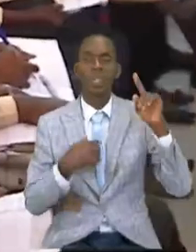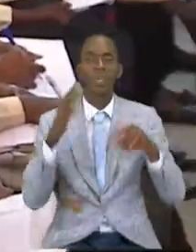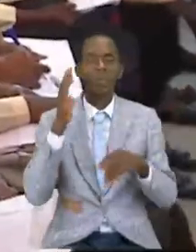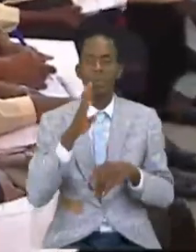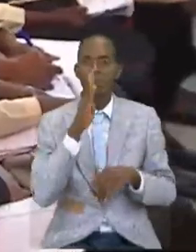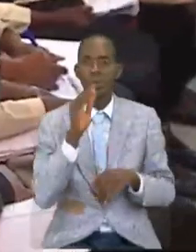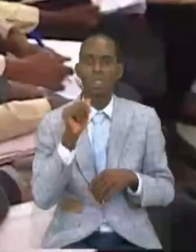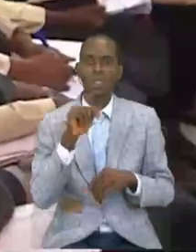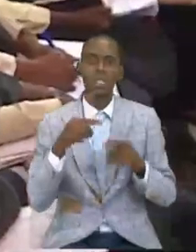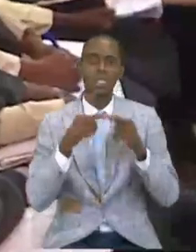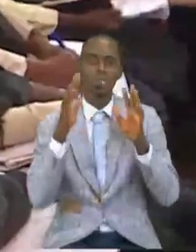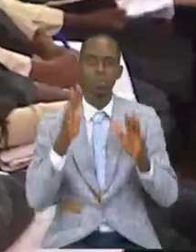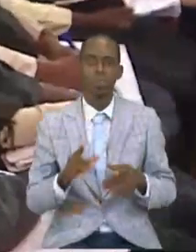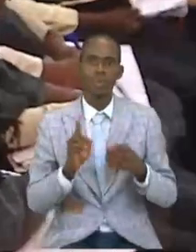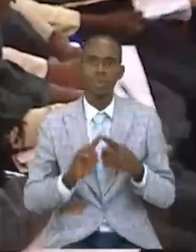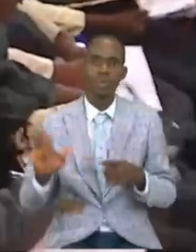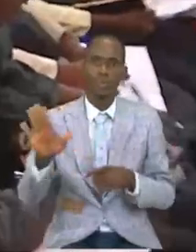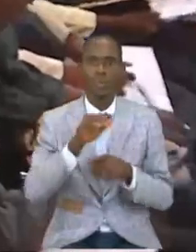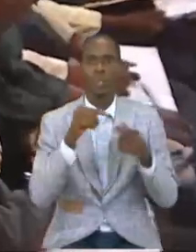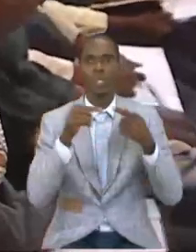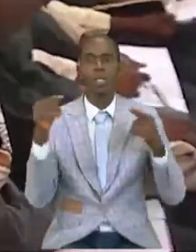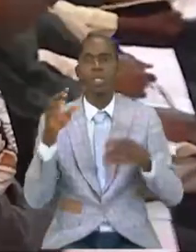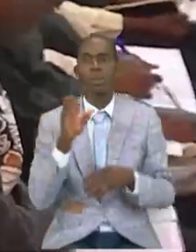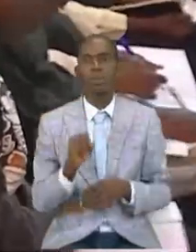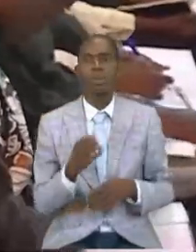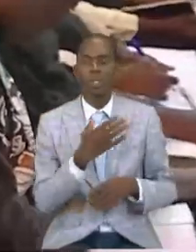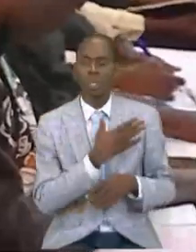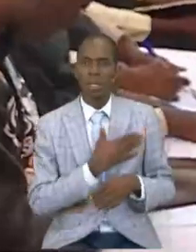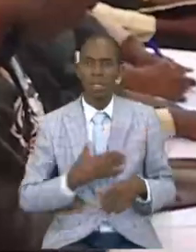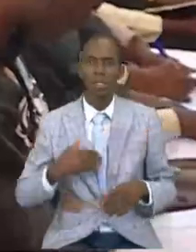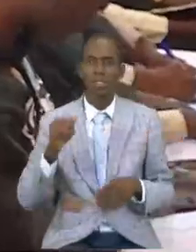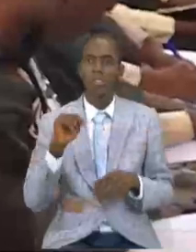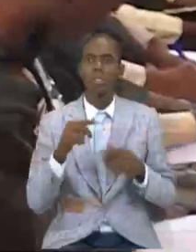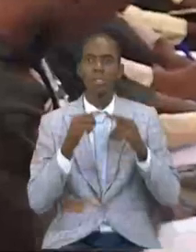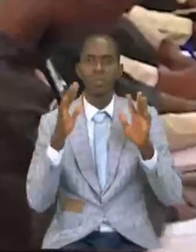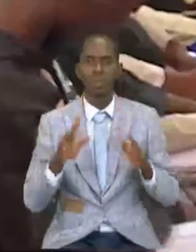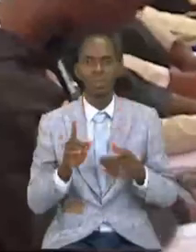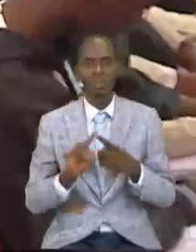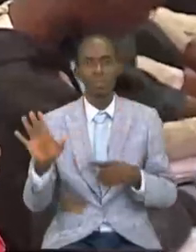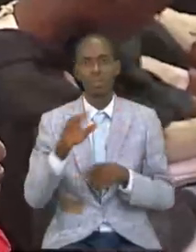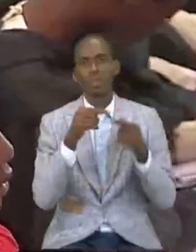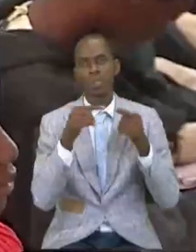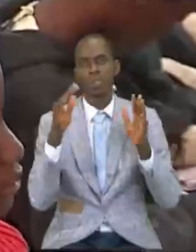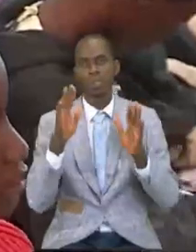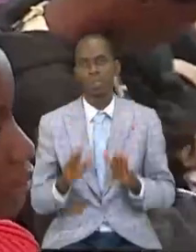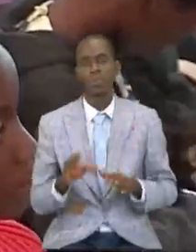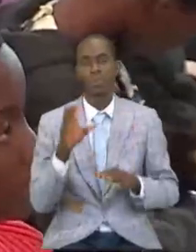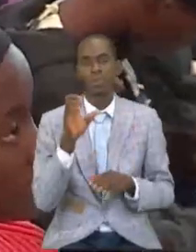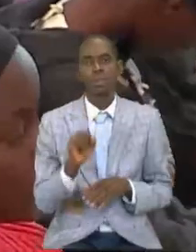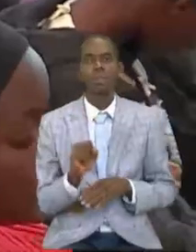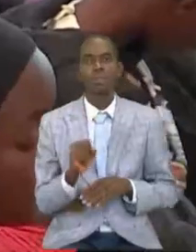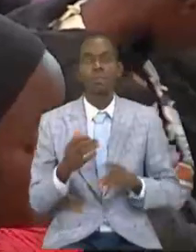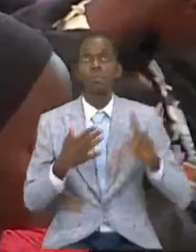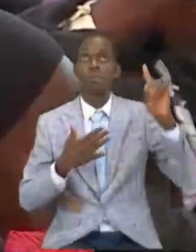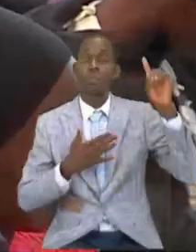serai l'ennemi de tes ennemis et l'adversaire de tes adversaires.